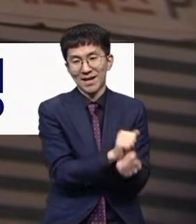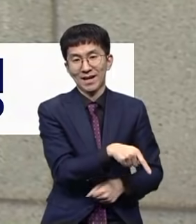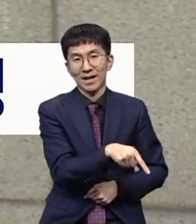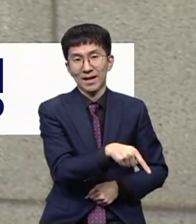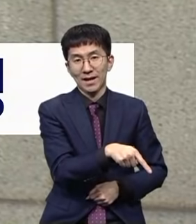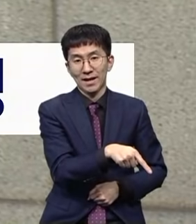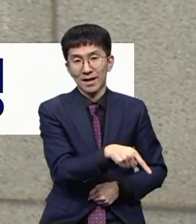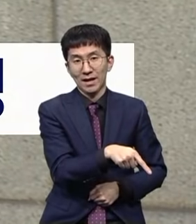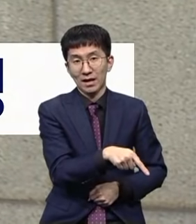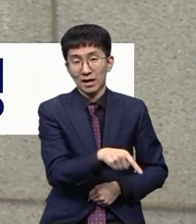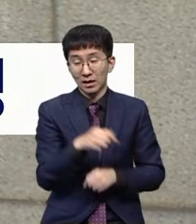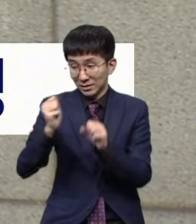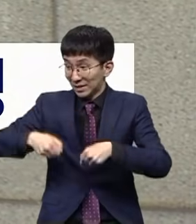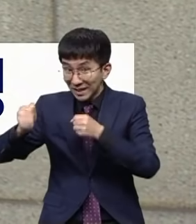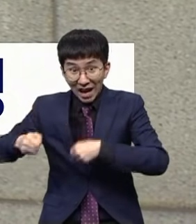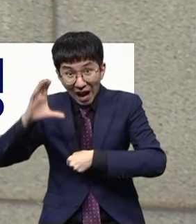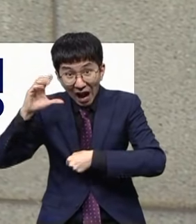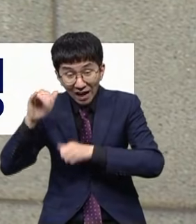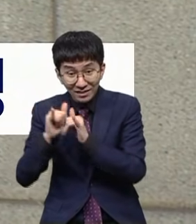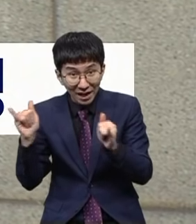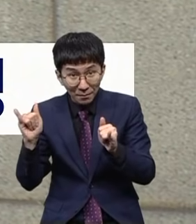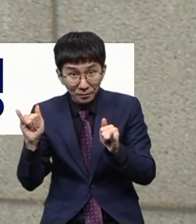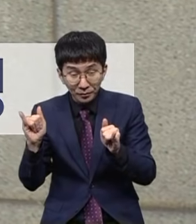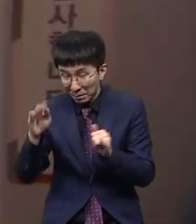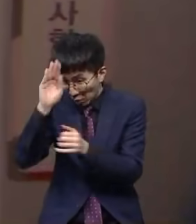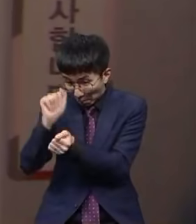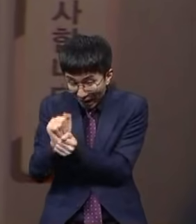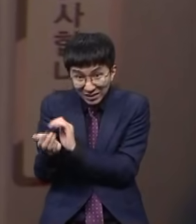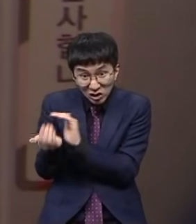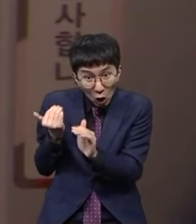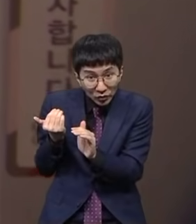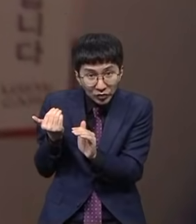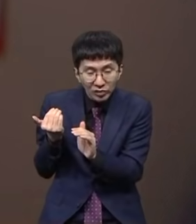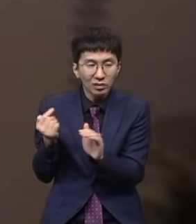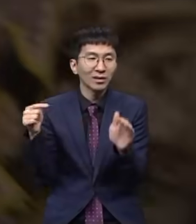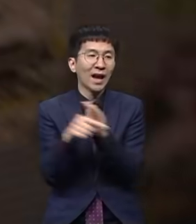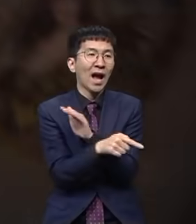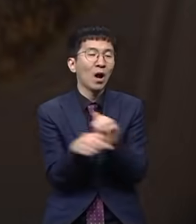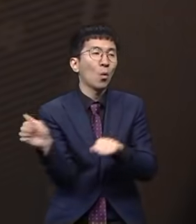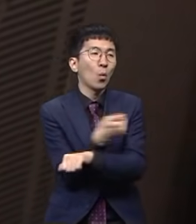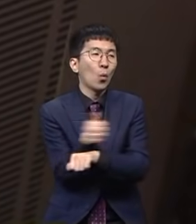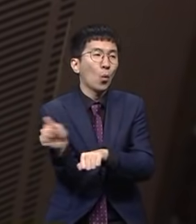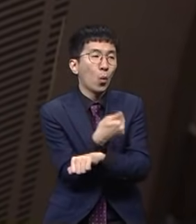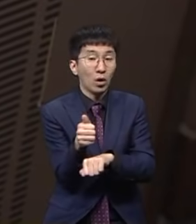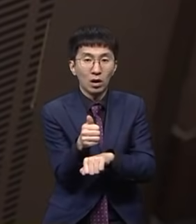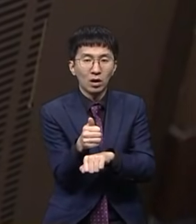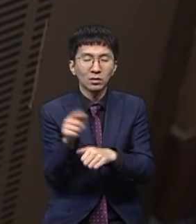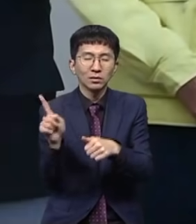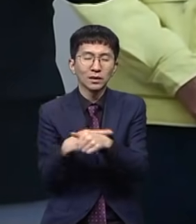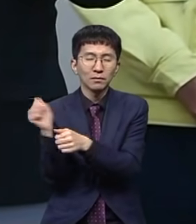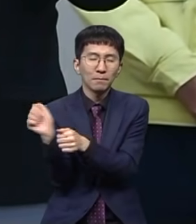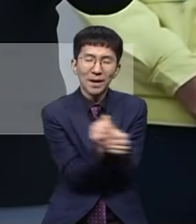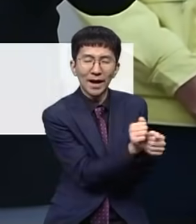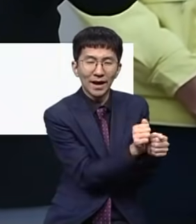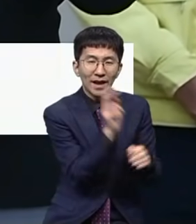받았습니다. 스키장 아르바이트생들이 확진되기 며칠 전 이곳을 드나들면서 감염이 번진 것으로